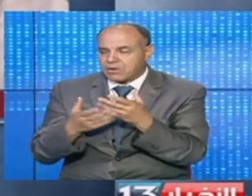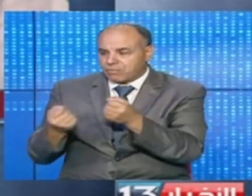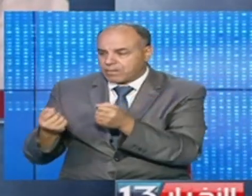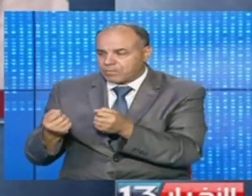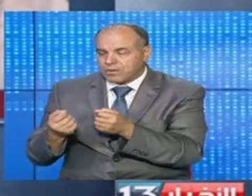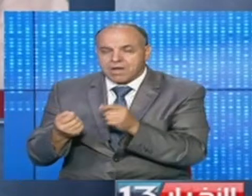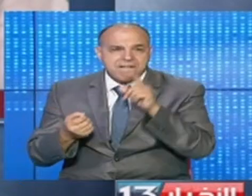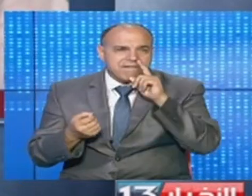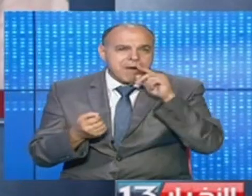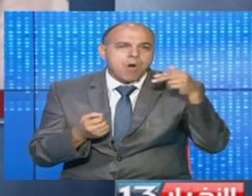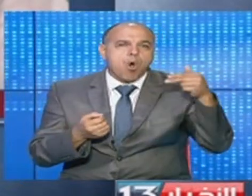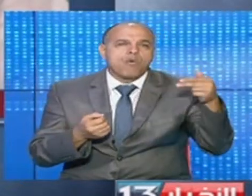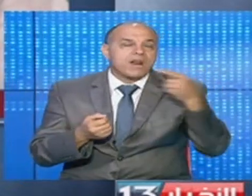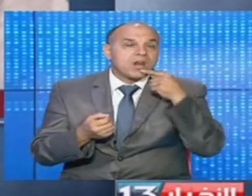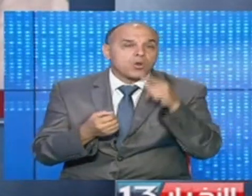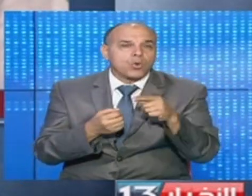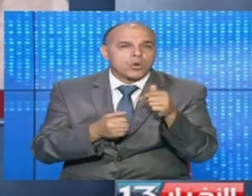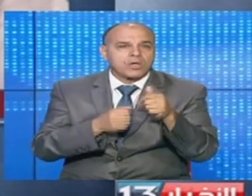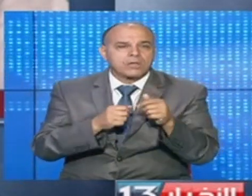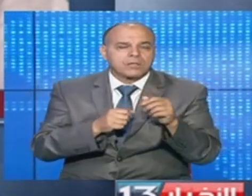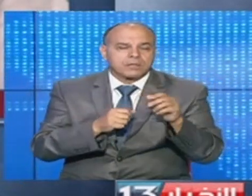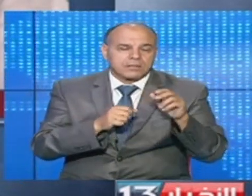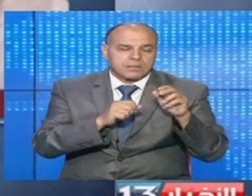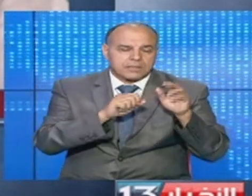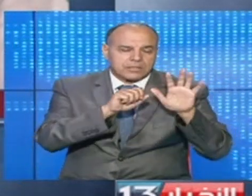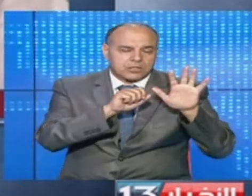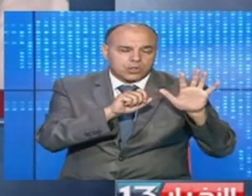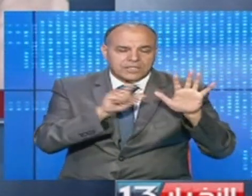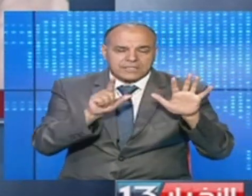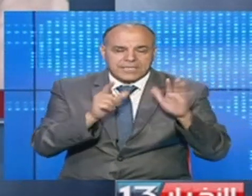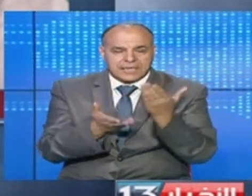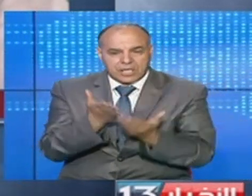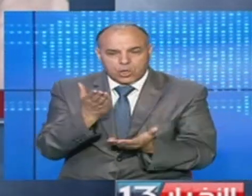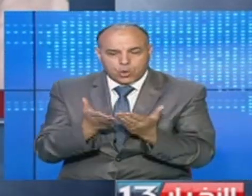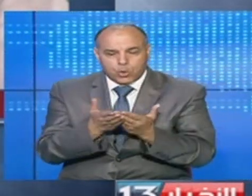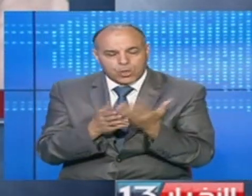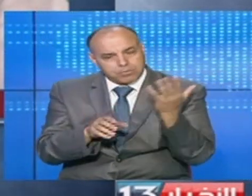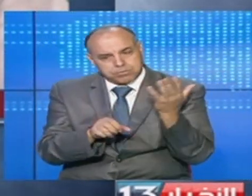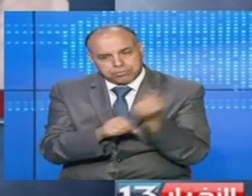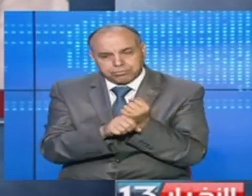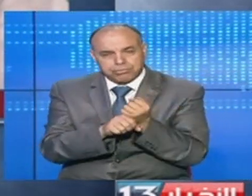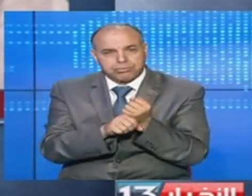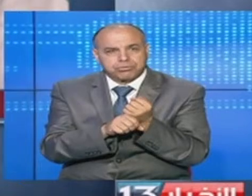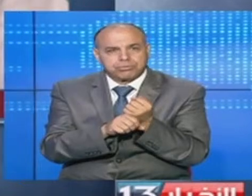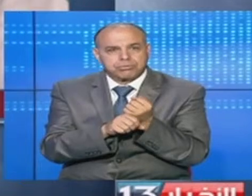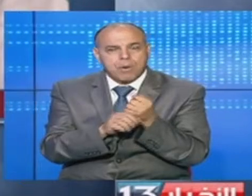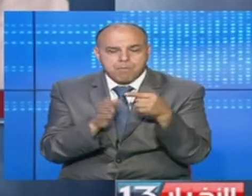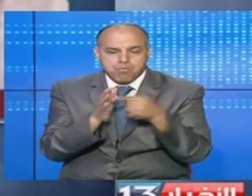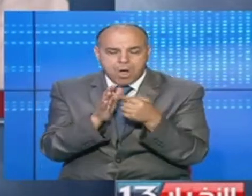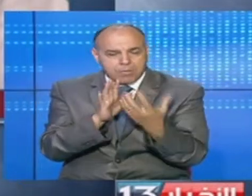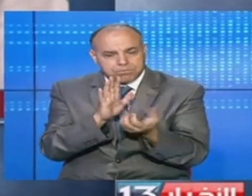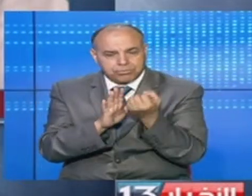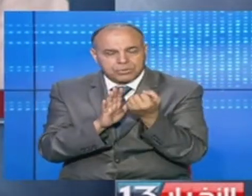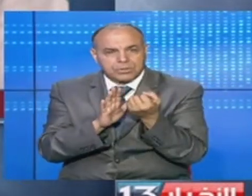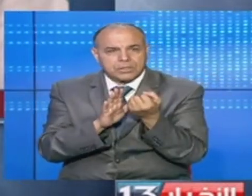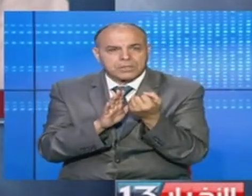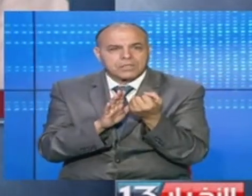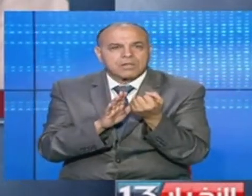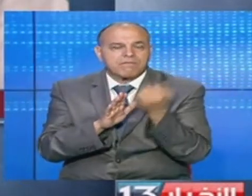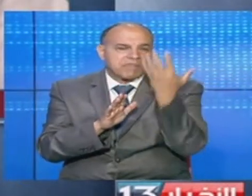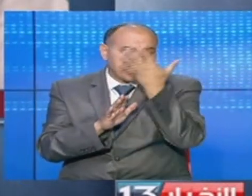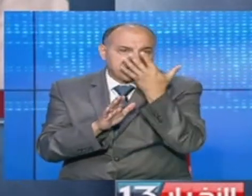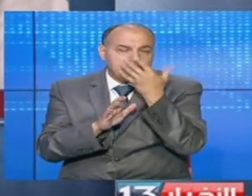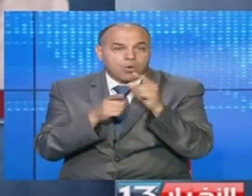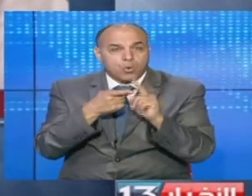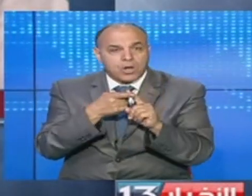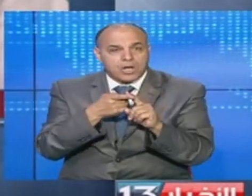وغفران الخليفي في وزن سبعه وخمسين كيلوغراما المتاهل من باب الحصه المخصصه للقاره الافريقيه